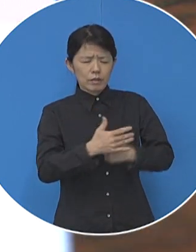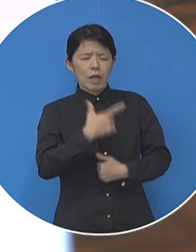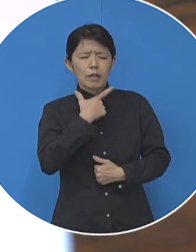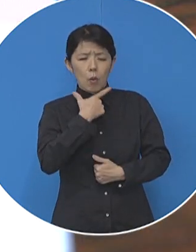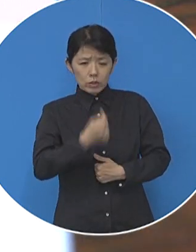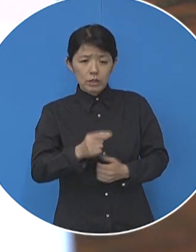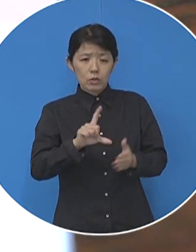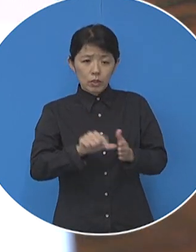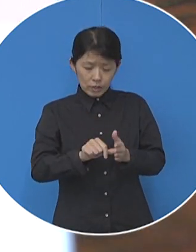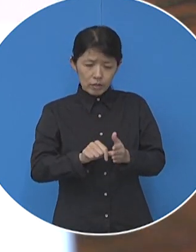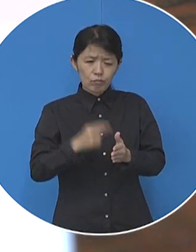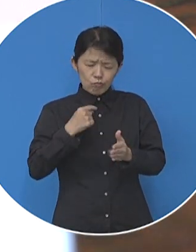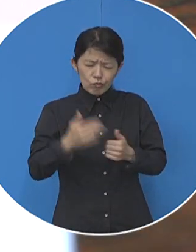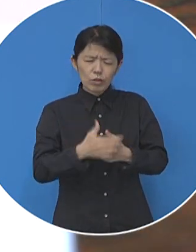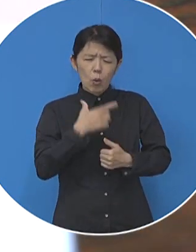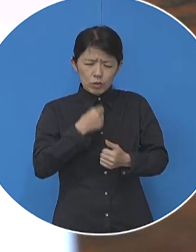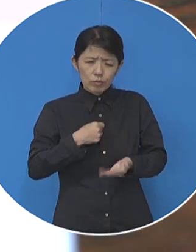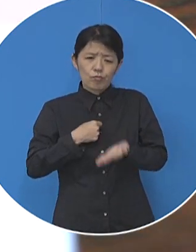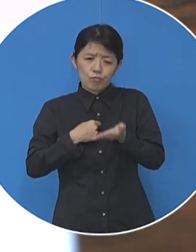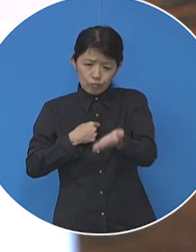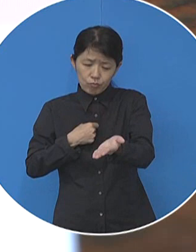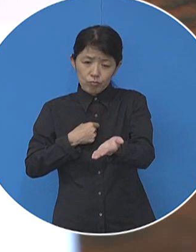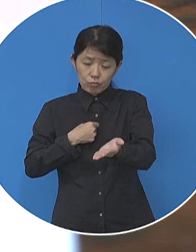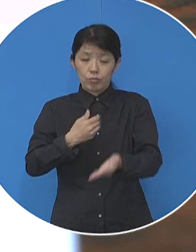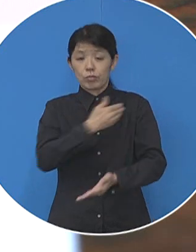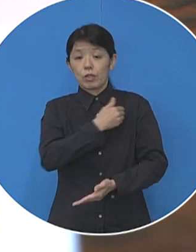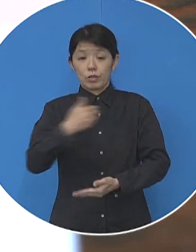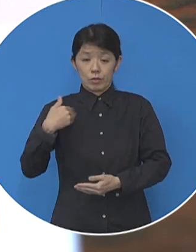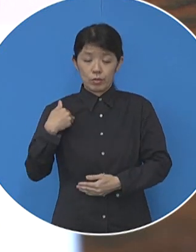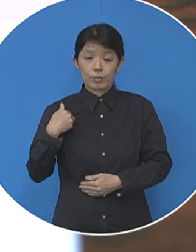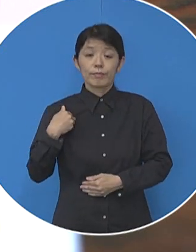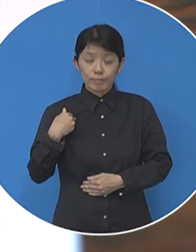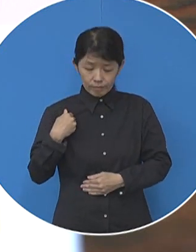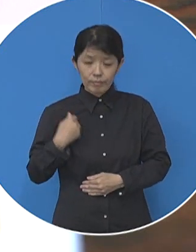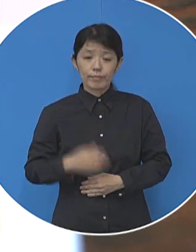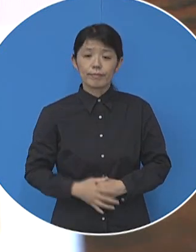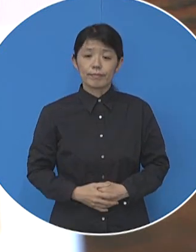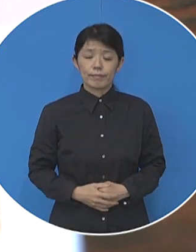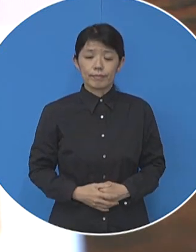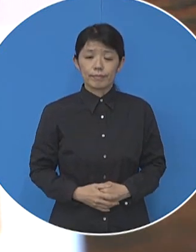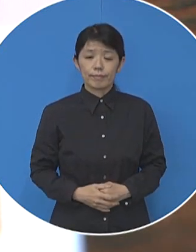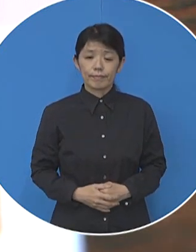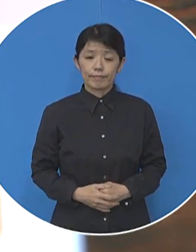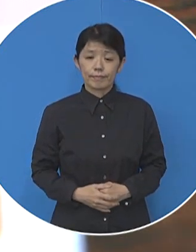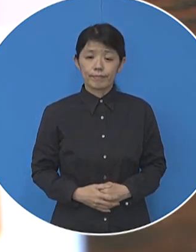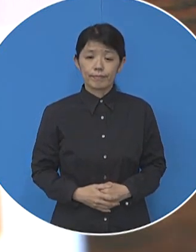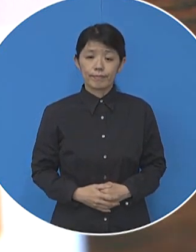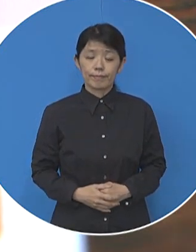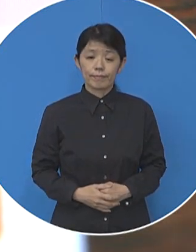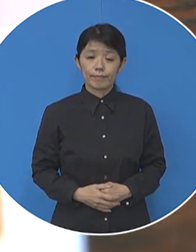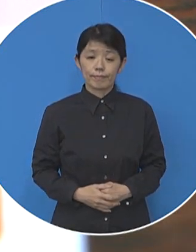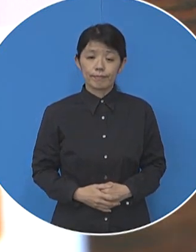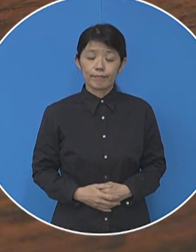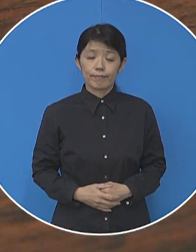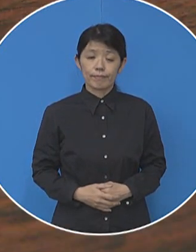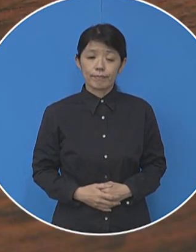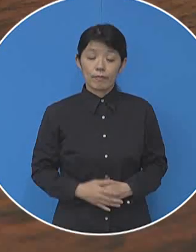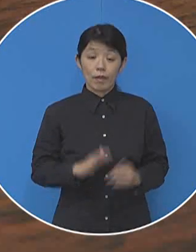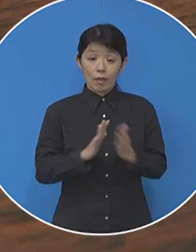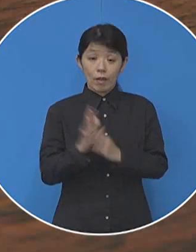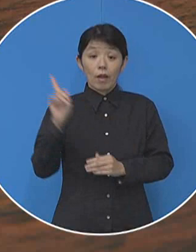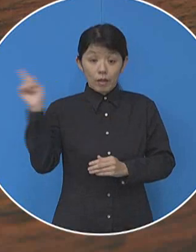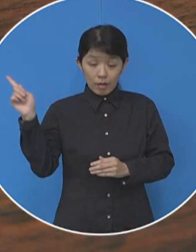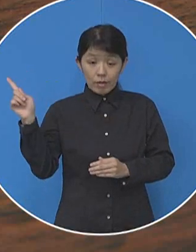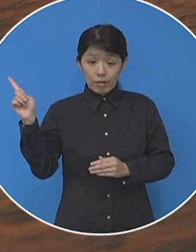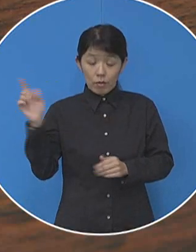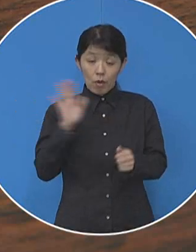りの人に支援が必要であることを知らせ、障害等の特性に応じた支援を受けやすくするためのマークです。現